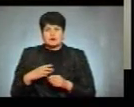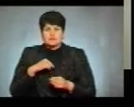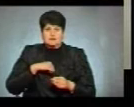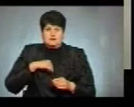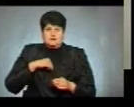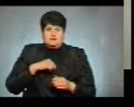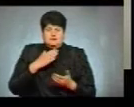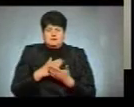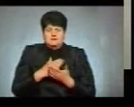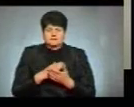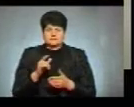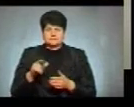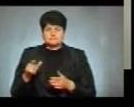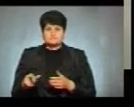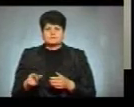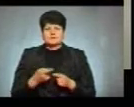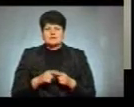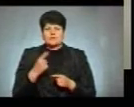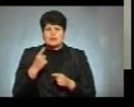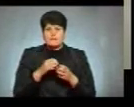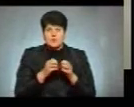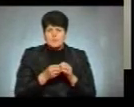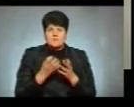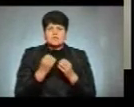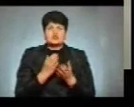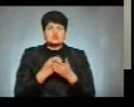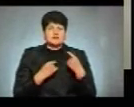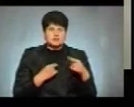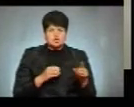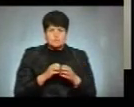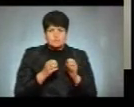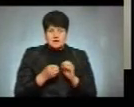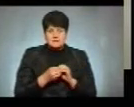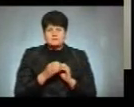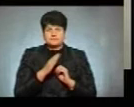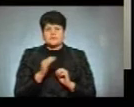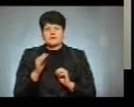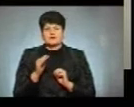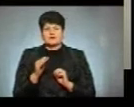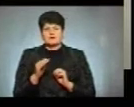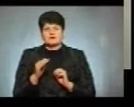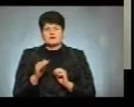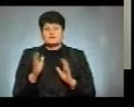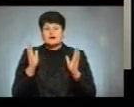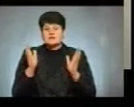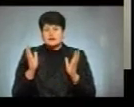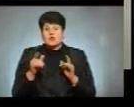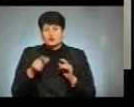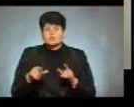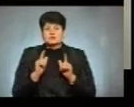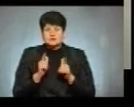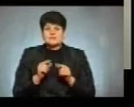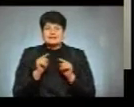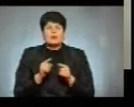людях того часу. І це одна проблема, але є ще друга проблема – фаталізм. Тобто люди деколи годяться на те, щоб